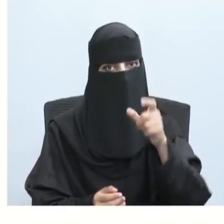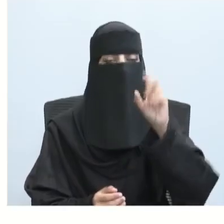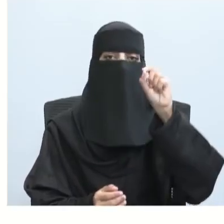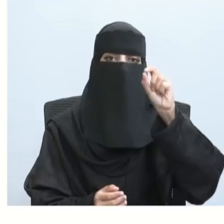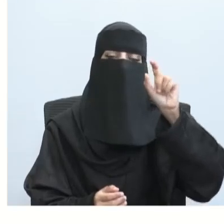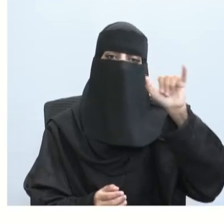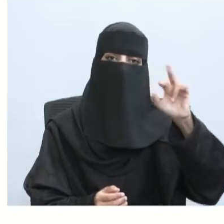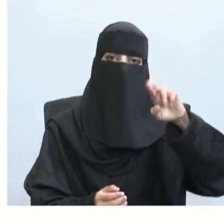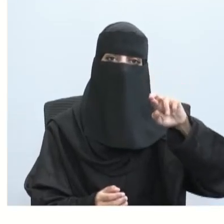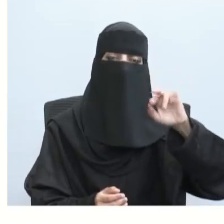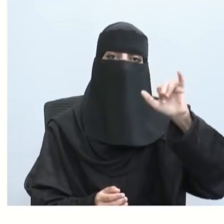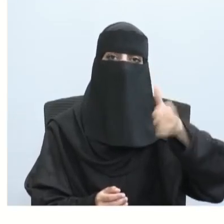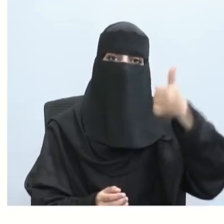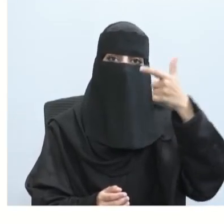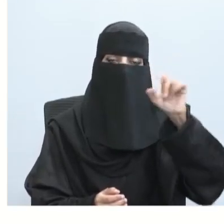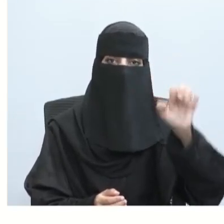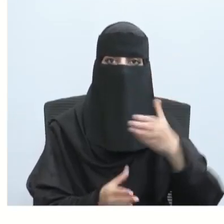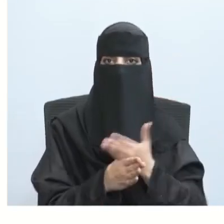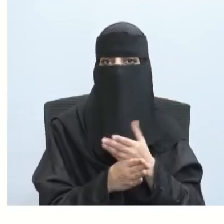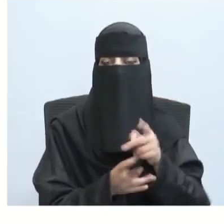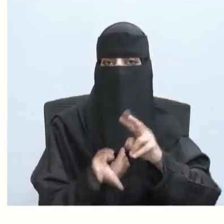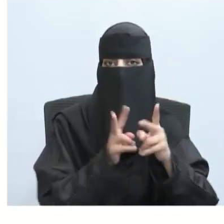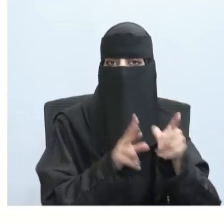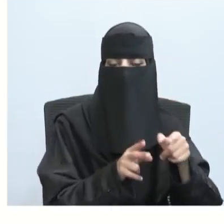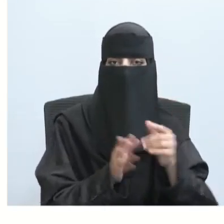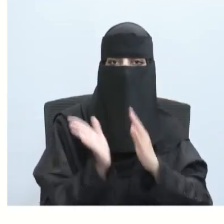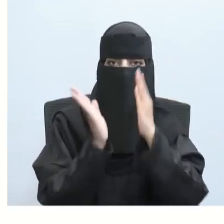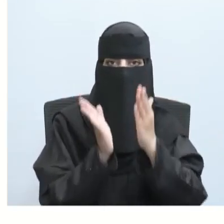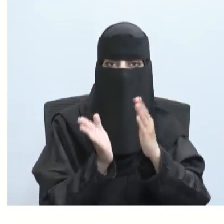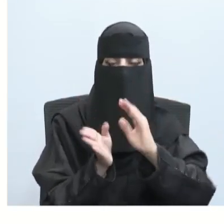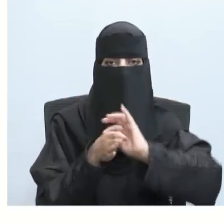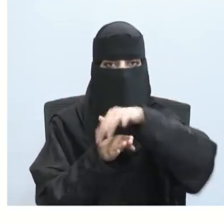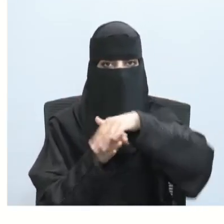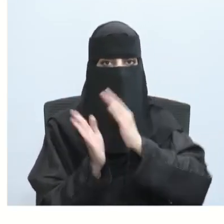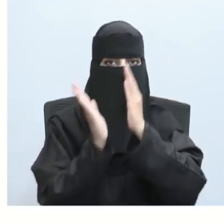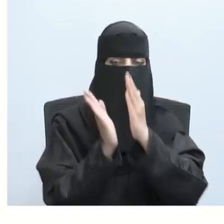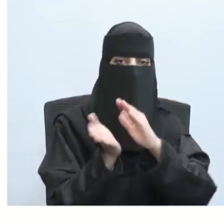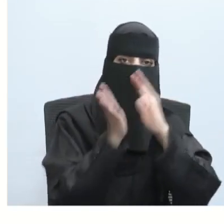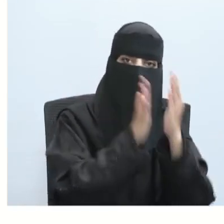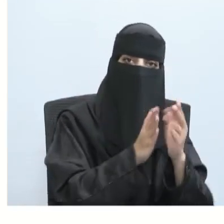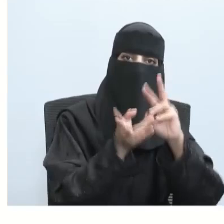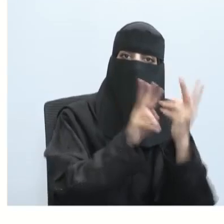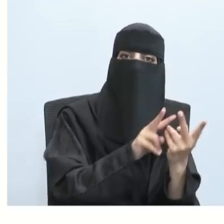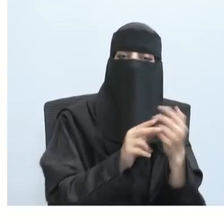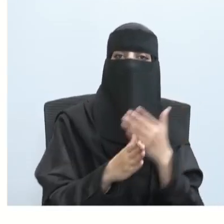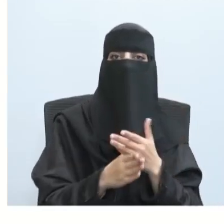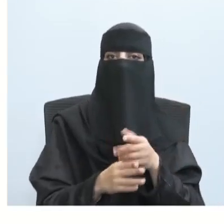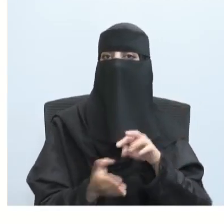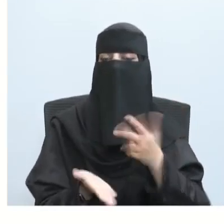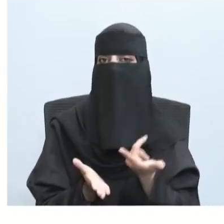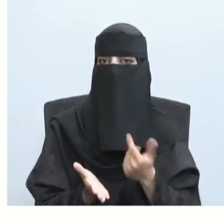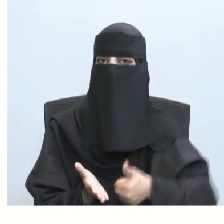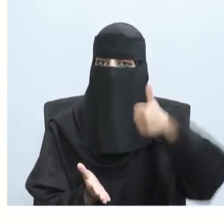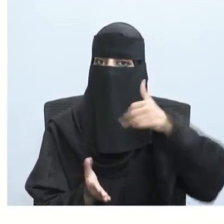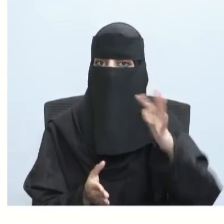الماده هو تغير فيزيائي تتغير الماده من حاله الى اخرى كيف يكون ذلك